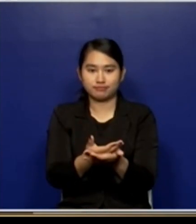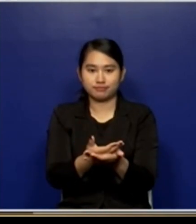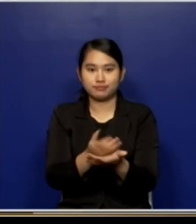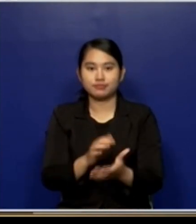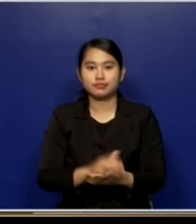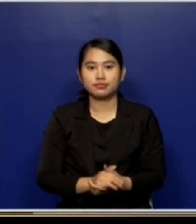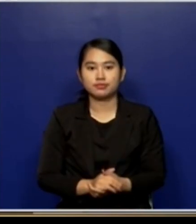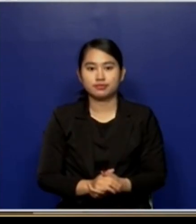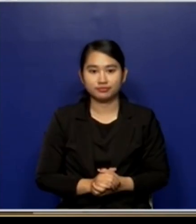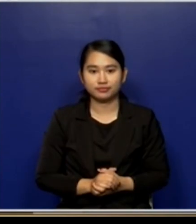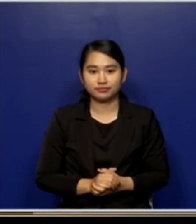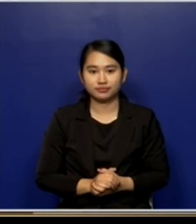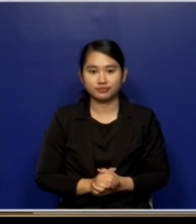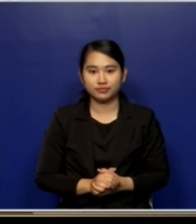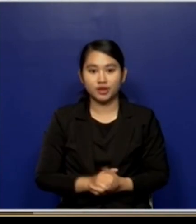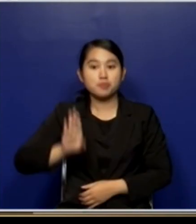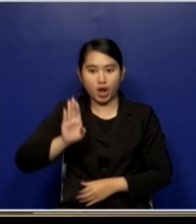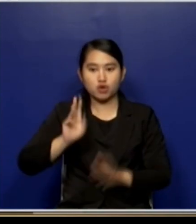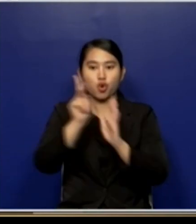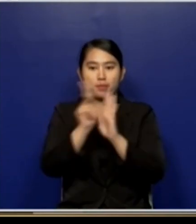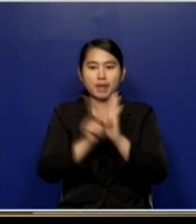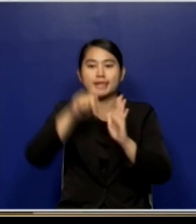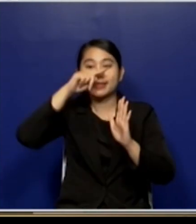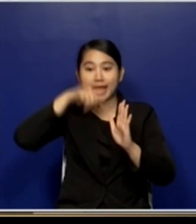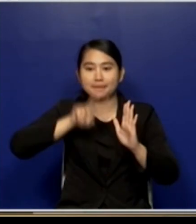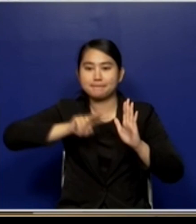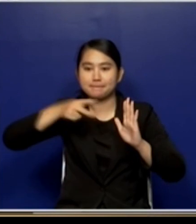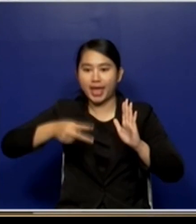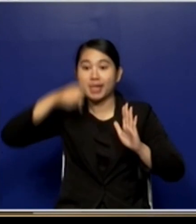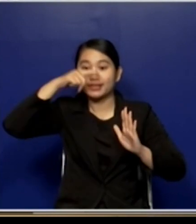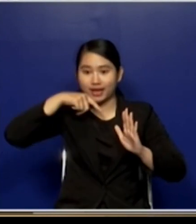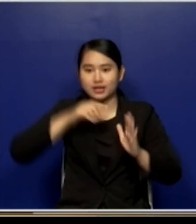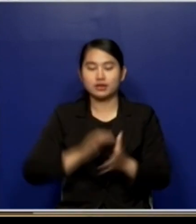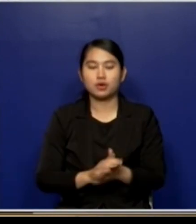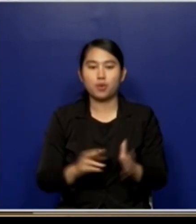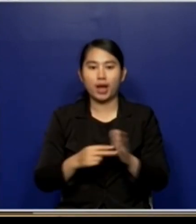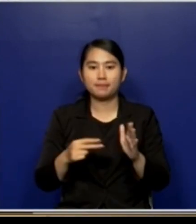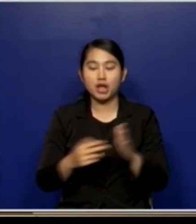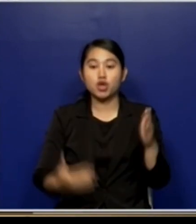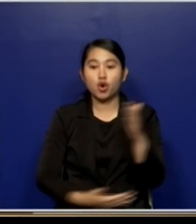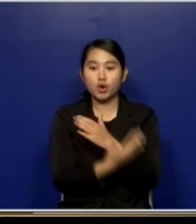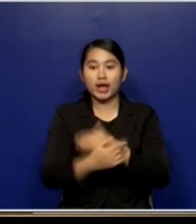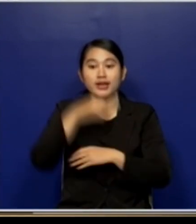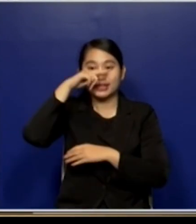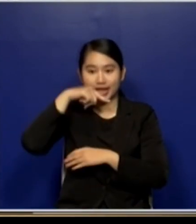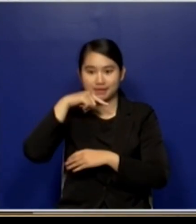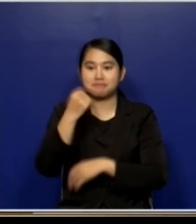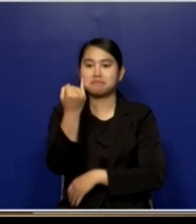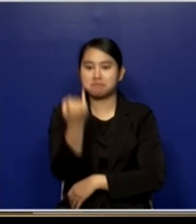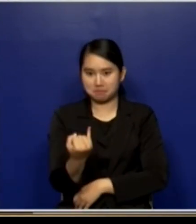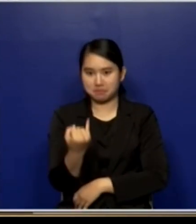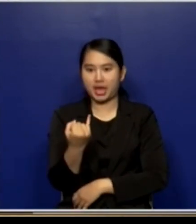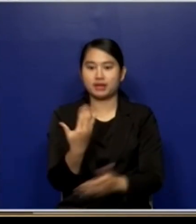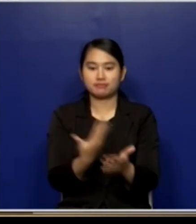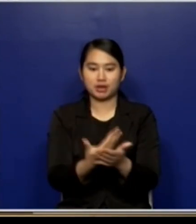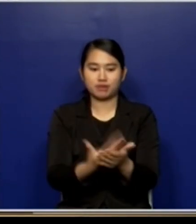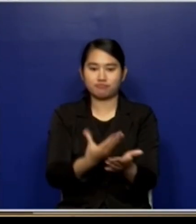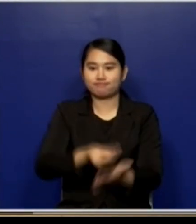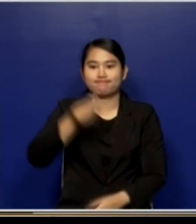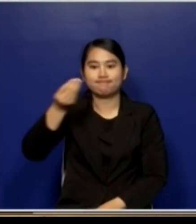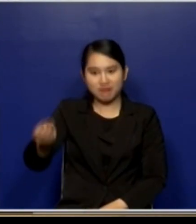ในครั้งนี้แปลให้เข้าใจง่ายก็คือว่าใช้อาจจะแพ้คดีและต้องรับผิดชอบค่าเสียหายที่เกิดขึ้นค่ะ